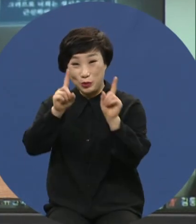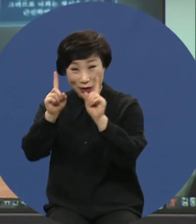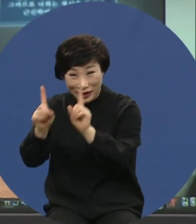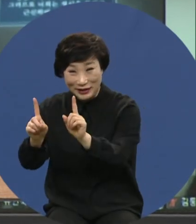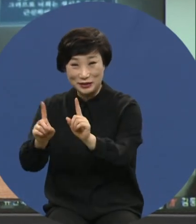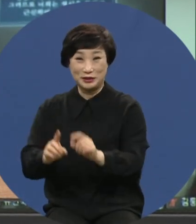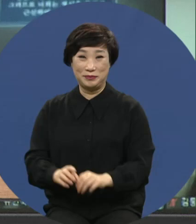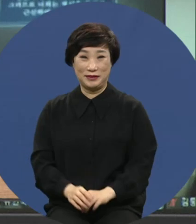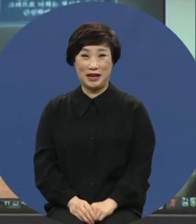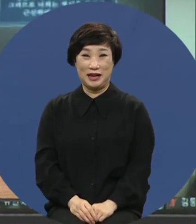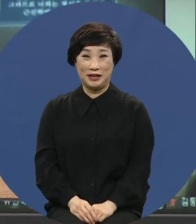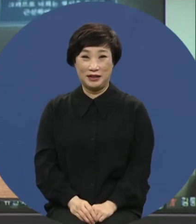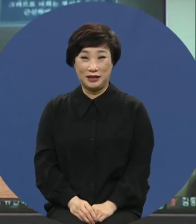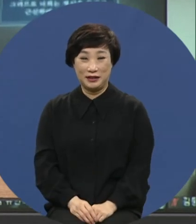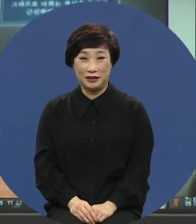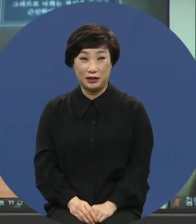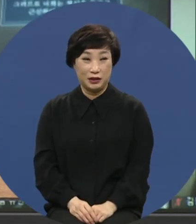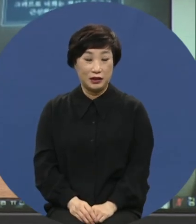부활하셨습니다.